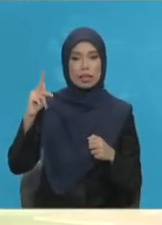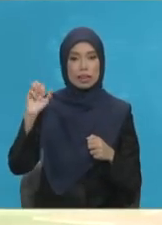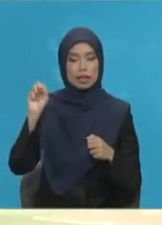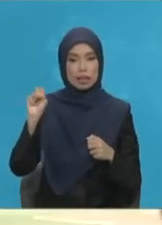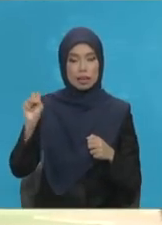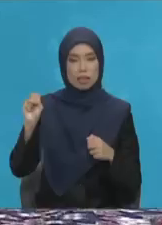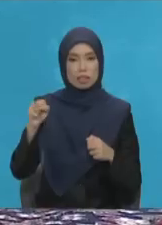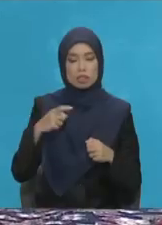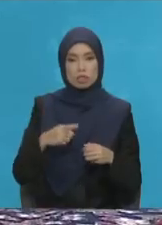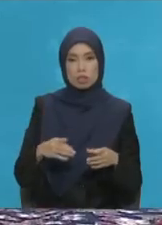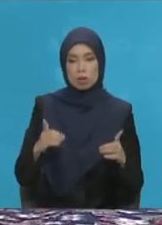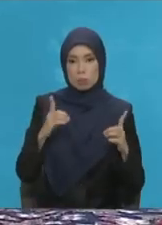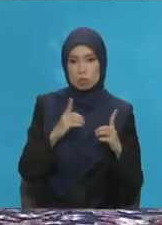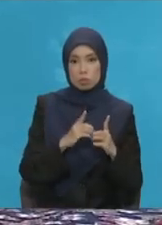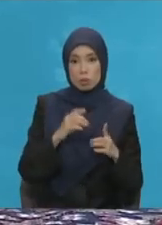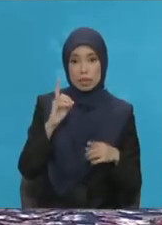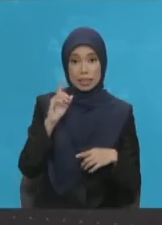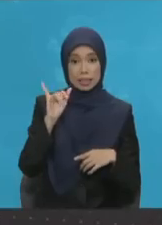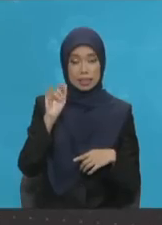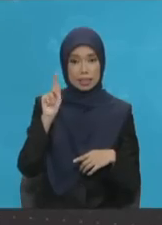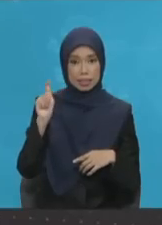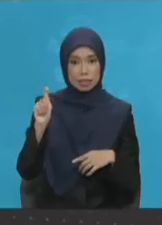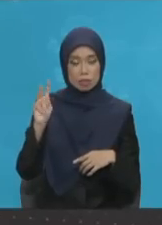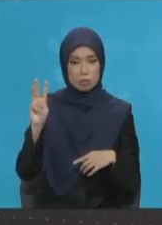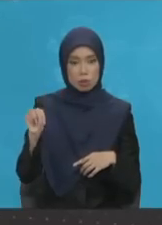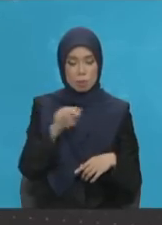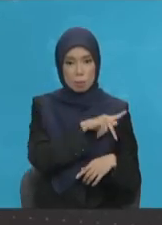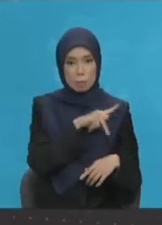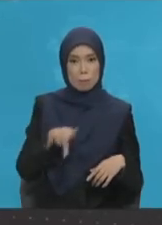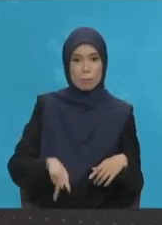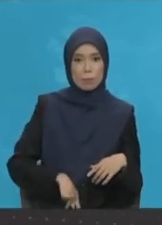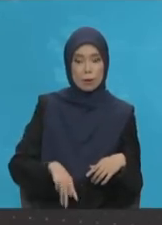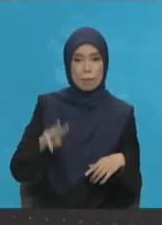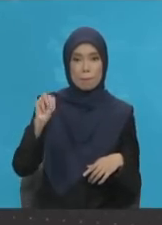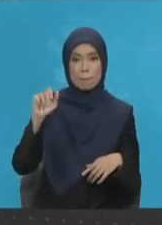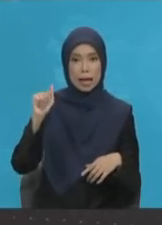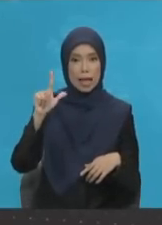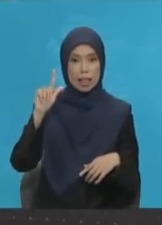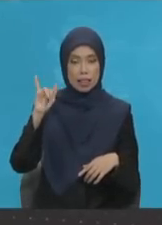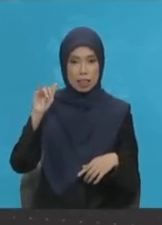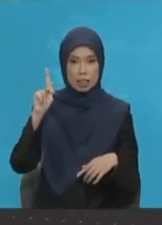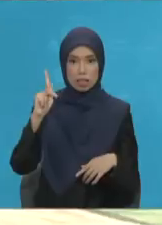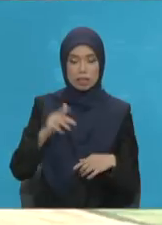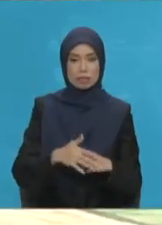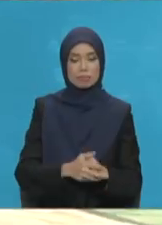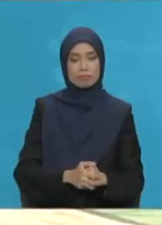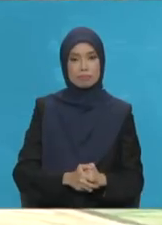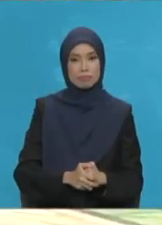menghadap kehadapan majelis durian Camat Mulya Paduka Sri Pangeran Muda Abdul Malik